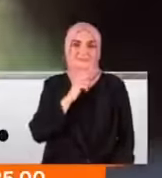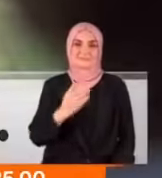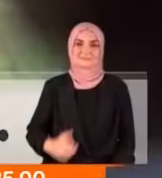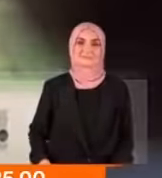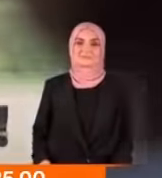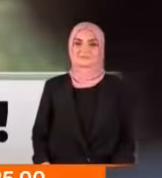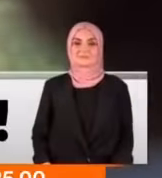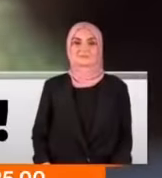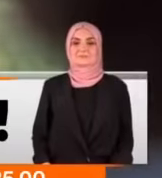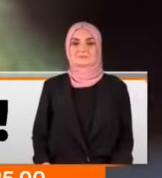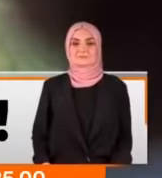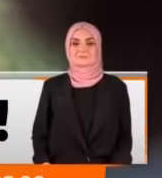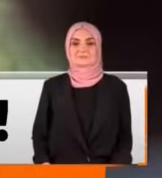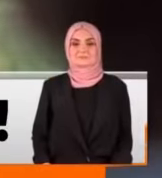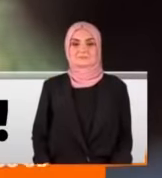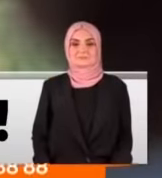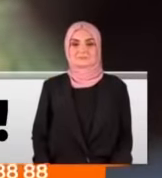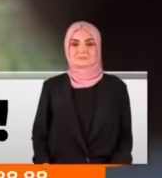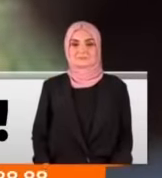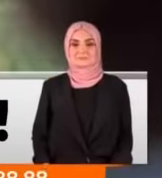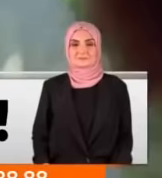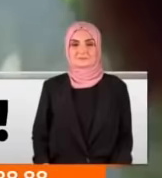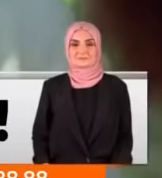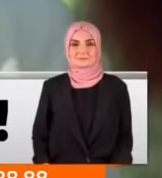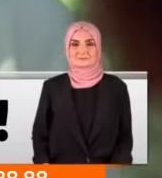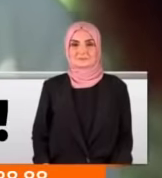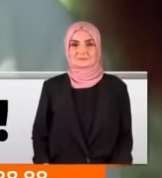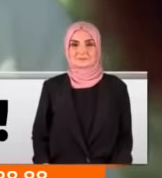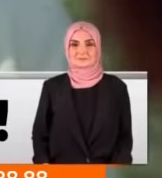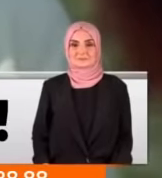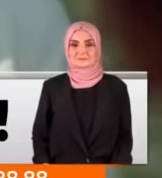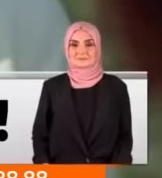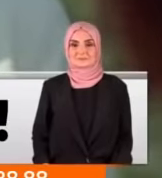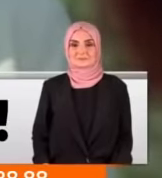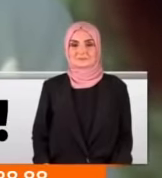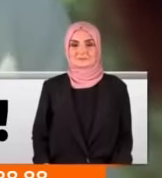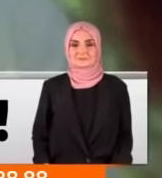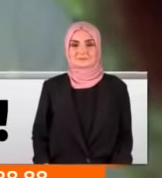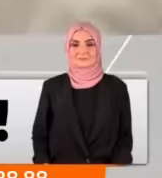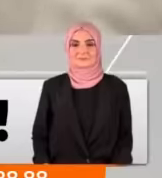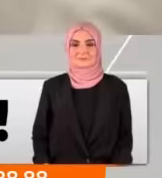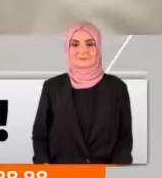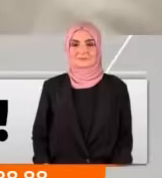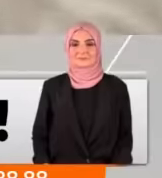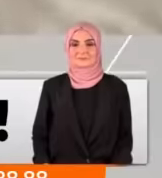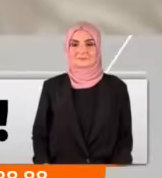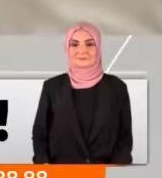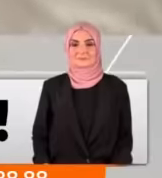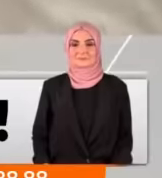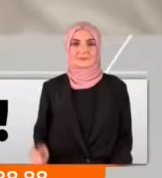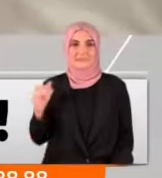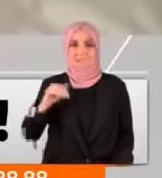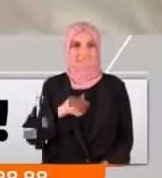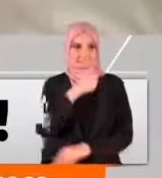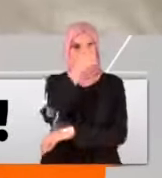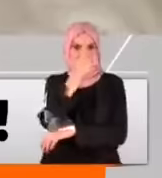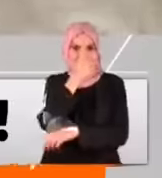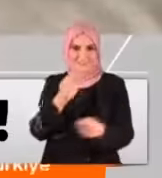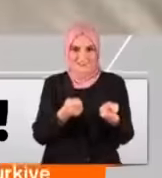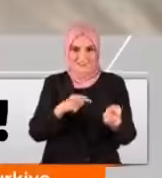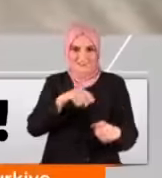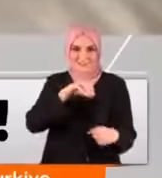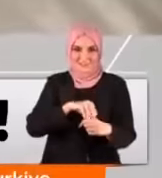Abi siz hiç hikaye kızında duramaz mısınız? Bana bak, yakalarsam ayaklarından asarım senin. Hadi. Geldim sete, ayakkabı boyacılığı